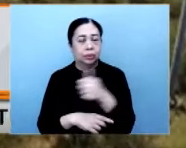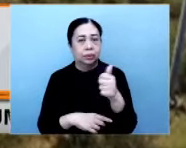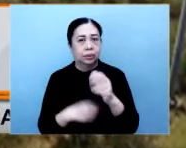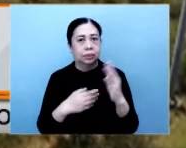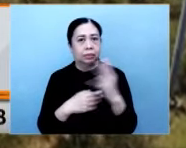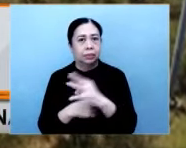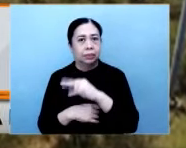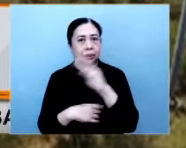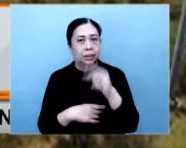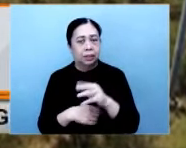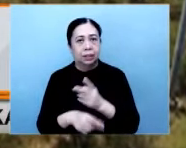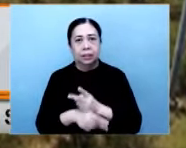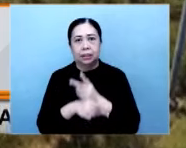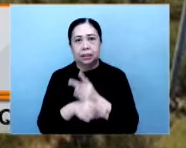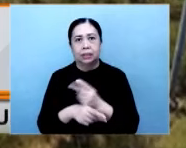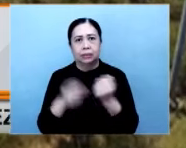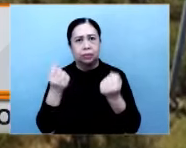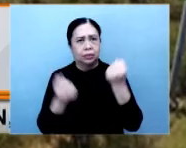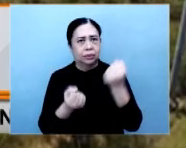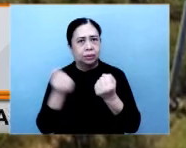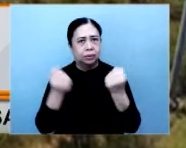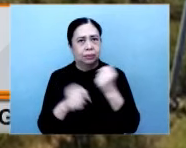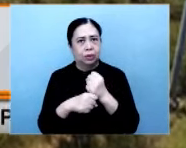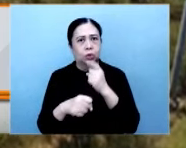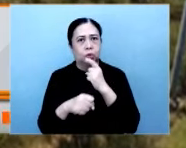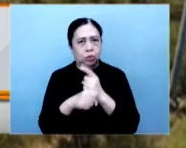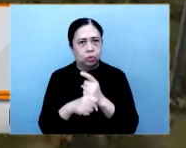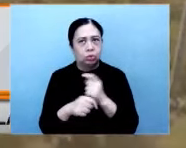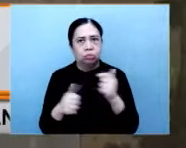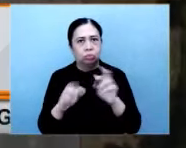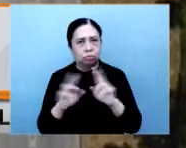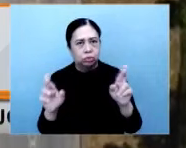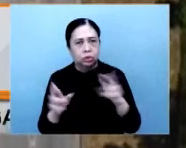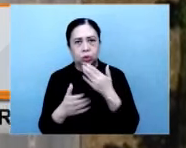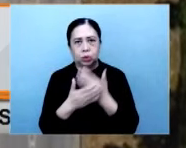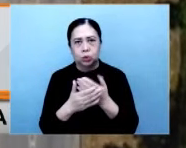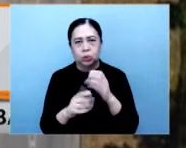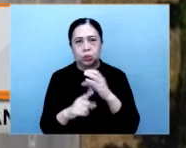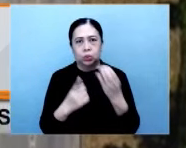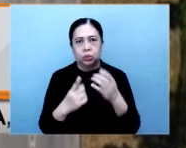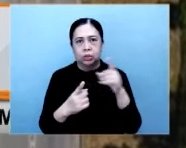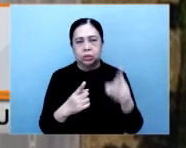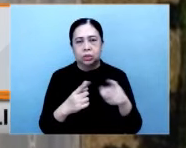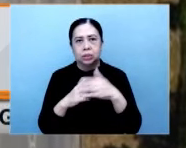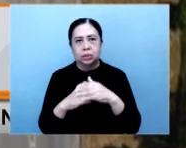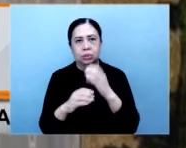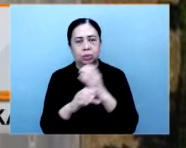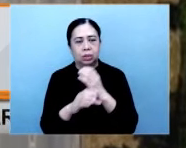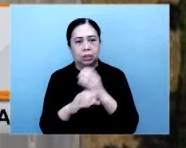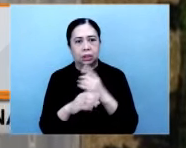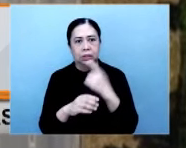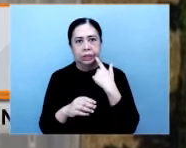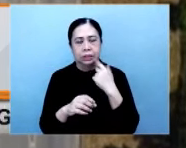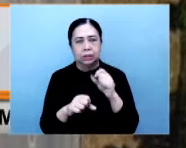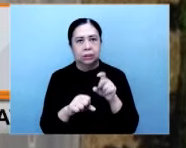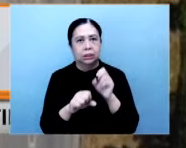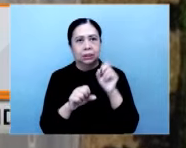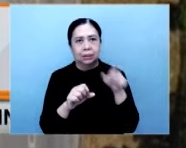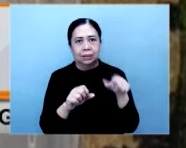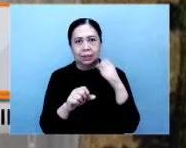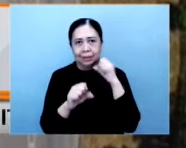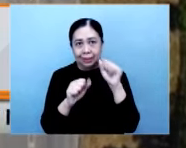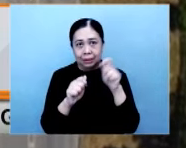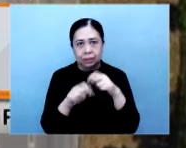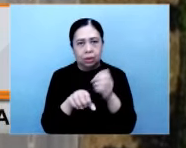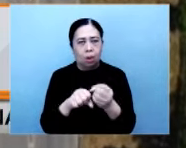na mag-ingat sa pagmamaneho at tiyaking nakakondisyon ang sasakyan. Nitong hating gabi ng Sabado de Gloria, pumutok ang gulong ng isang sasakyan sa bahagi